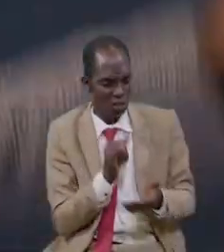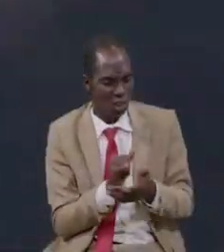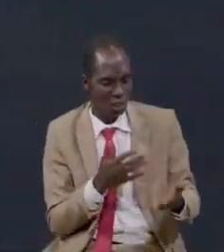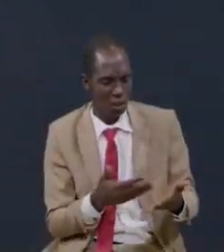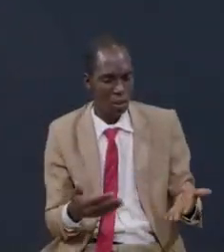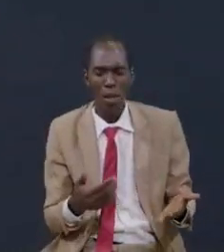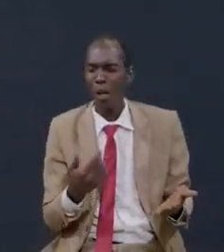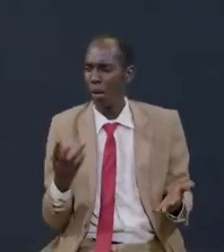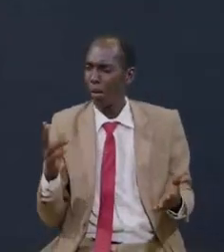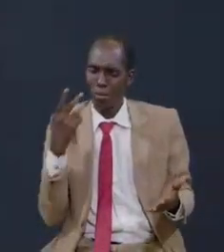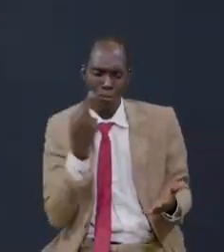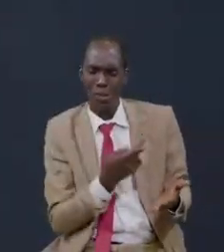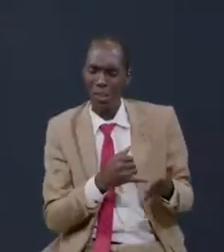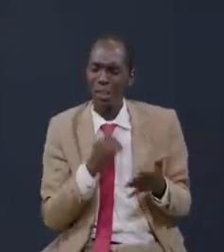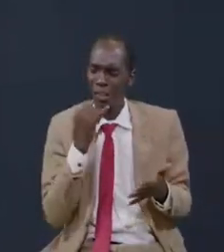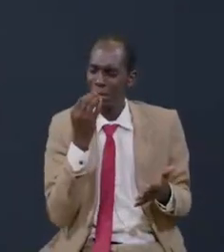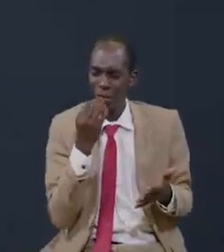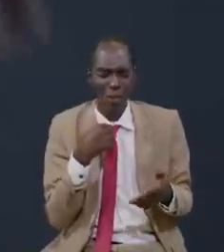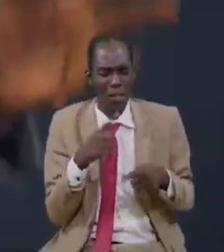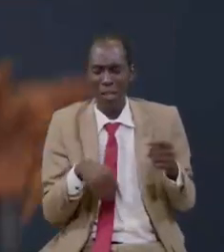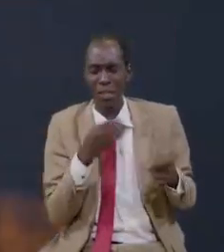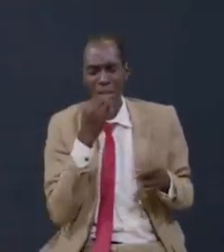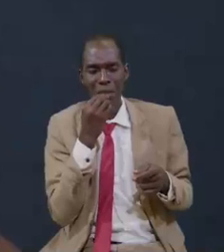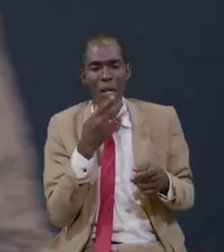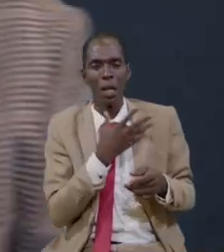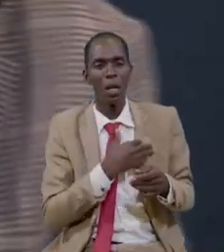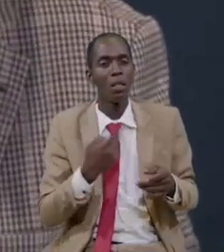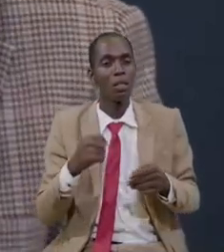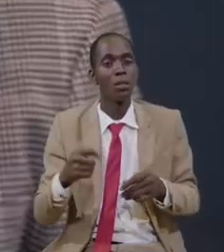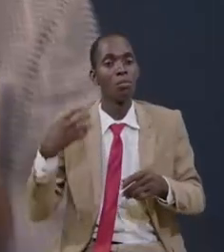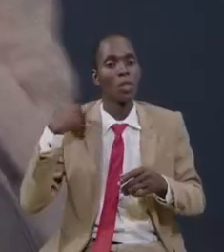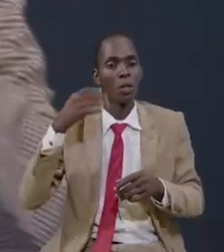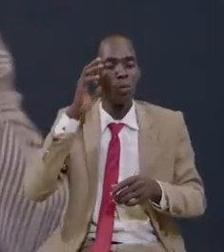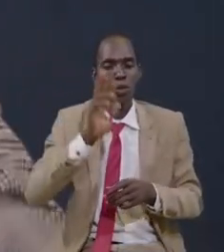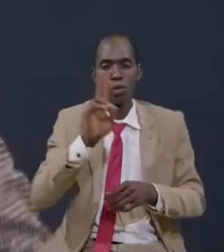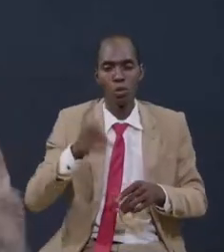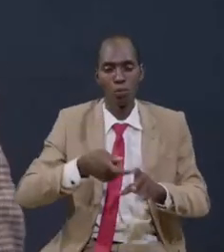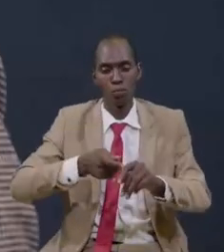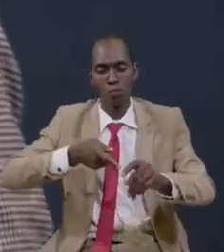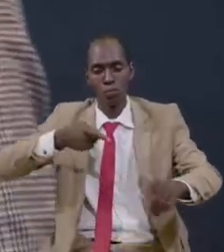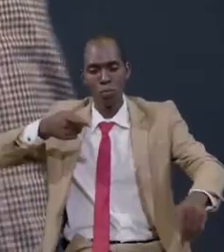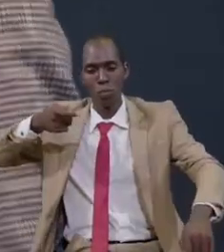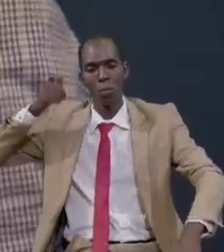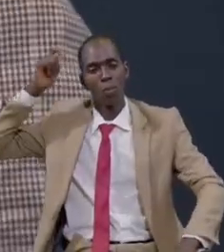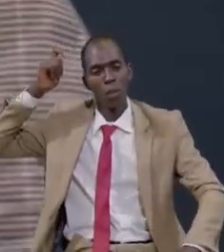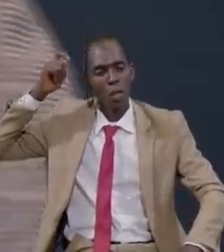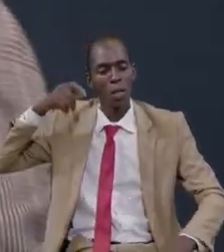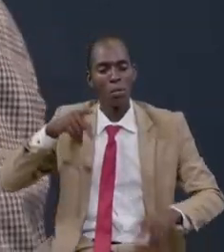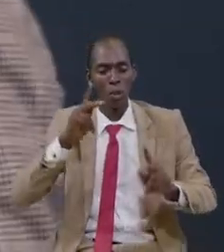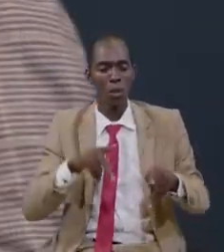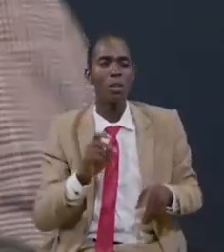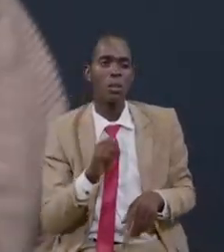ça, l'esclavagiste lève. Le fouet, tu dis d'accord, je vais manger. Et c'est